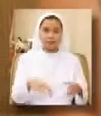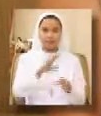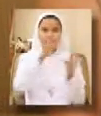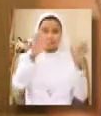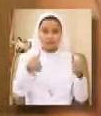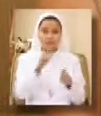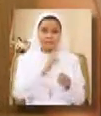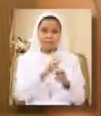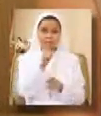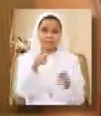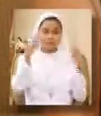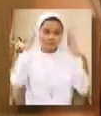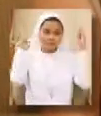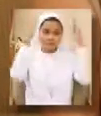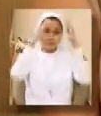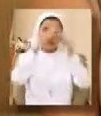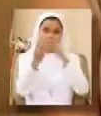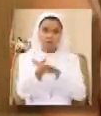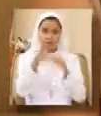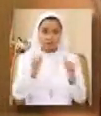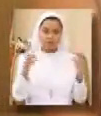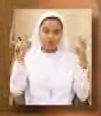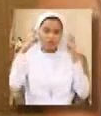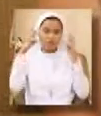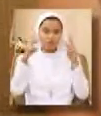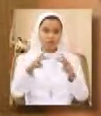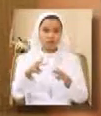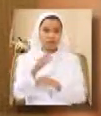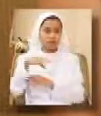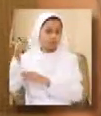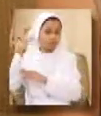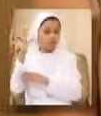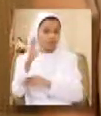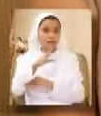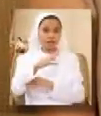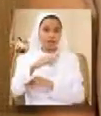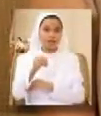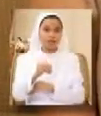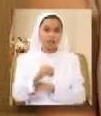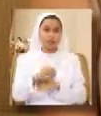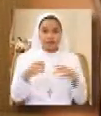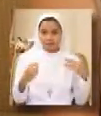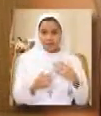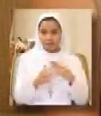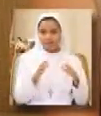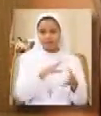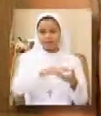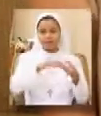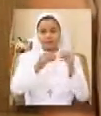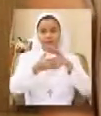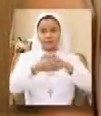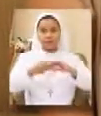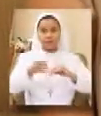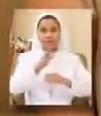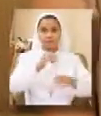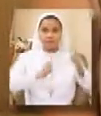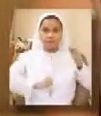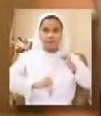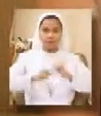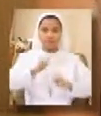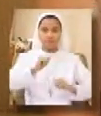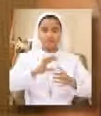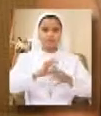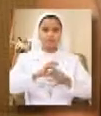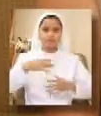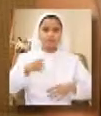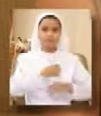sa kumusta po Bishop, ang sa Indong madadalan, mahihinan nyo, mga nakaka-inspirar na istorya, mga aktibidades kan